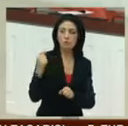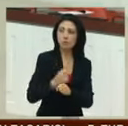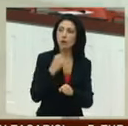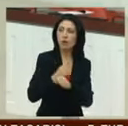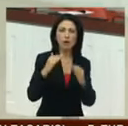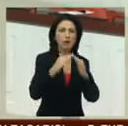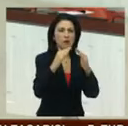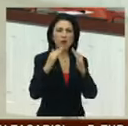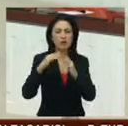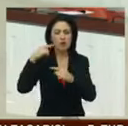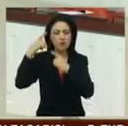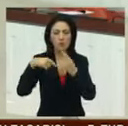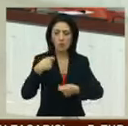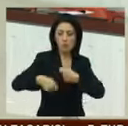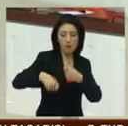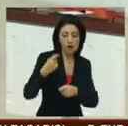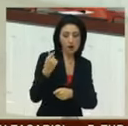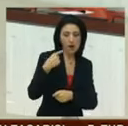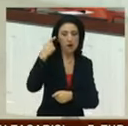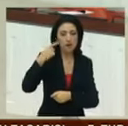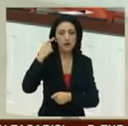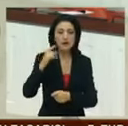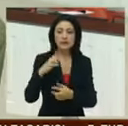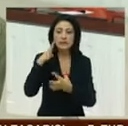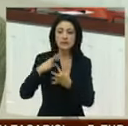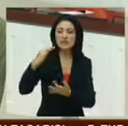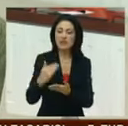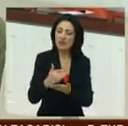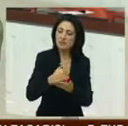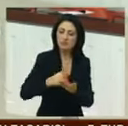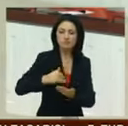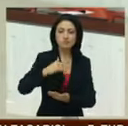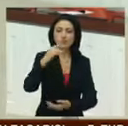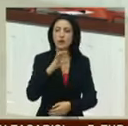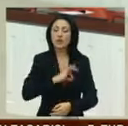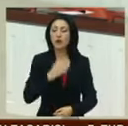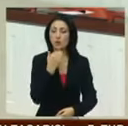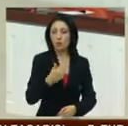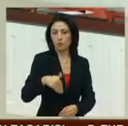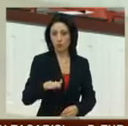tutkusu ve banka performansı insanın gelişmesi için yeterli olmuyor.